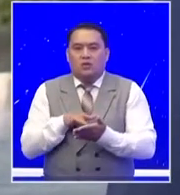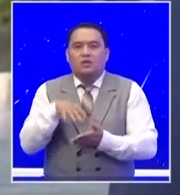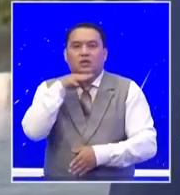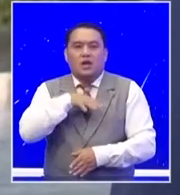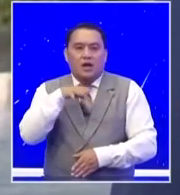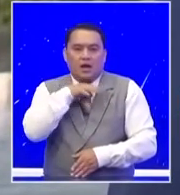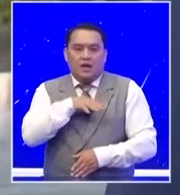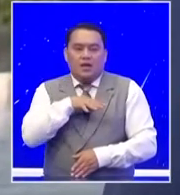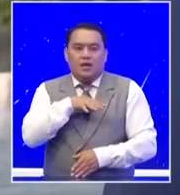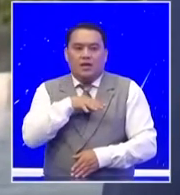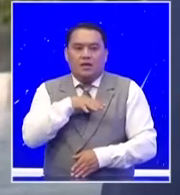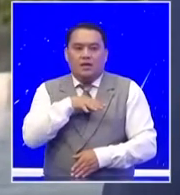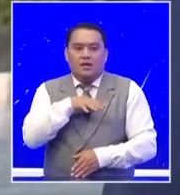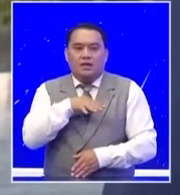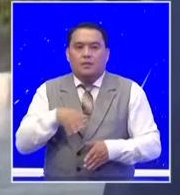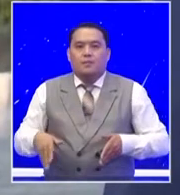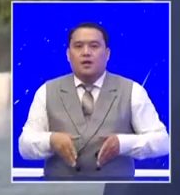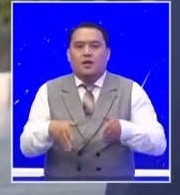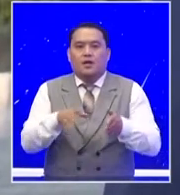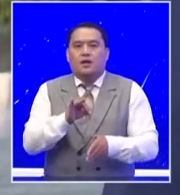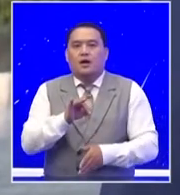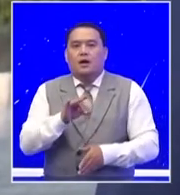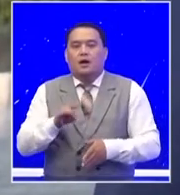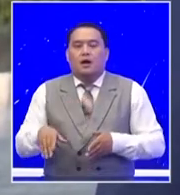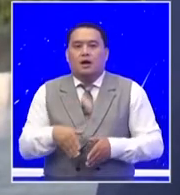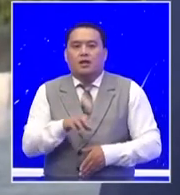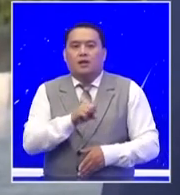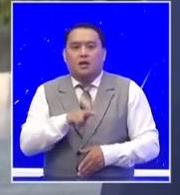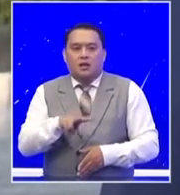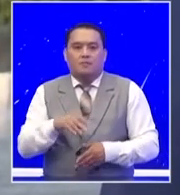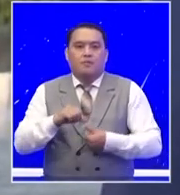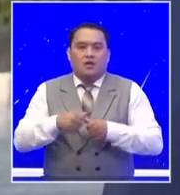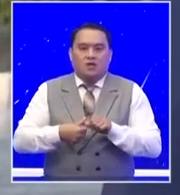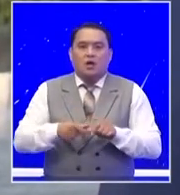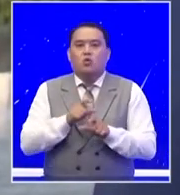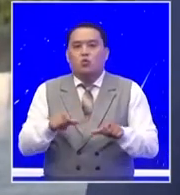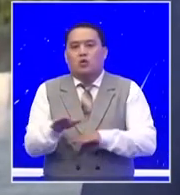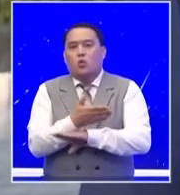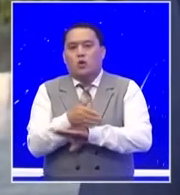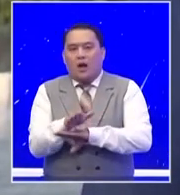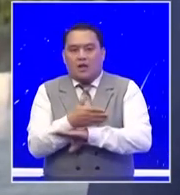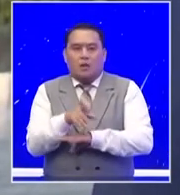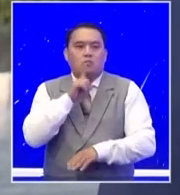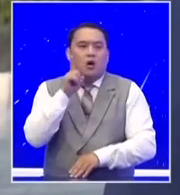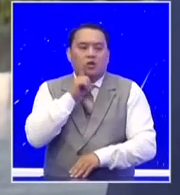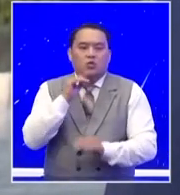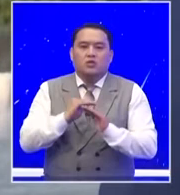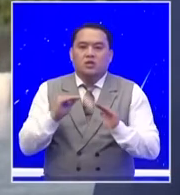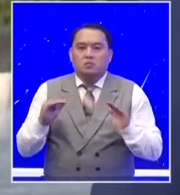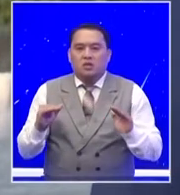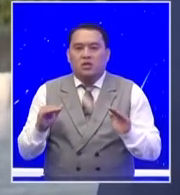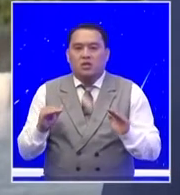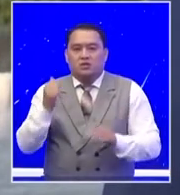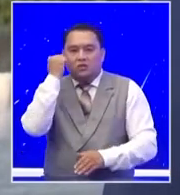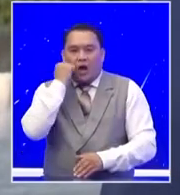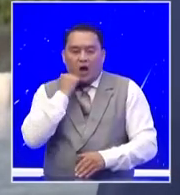Текеле, на набережной реки Каратал. Постоянно здесь люди гуляют, молодые с детьми гуляют,